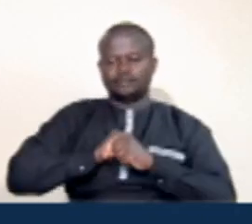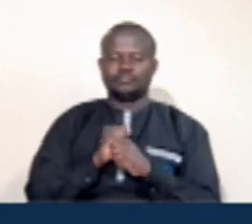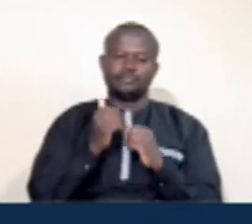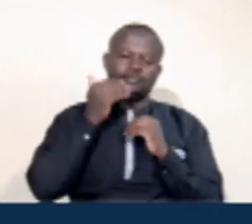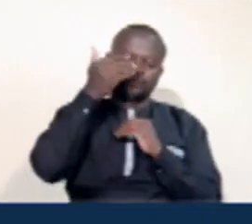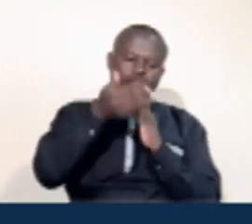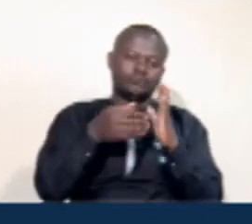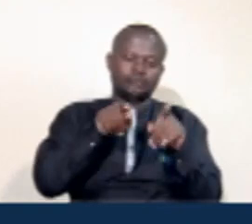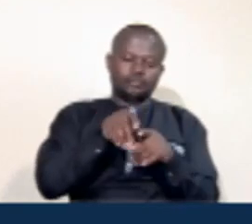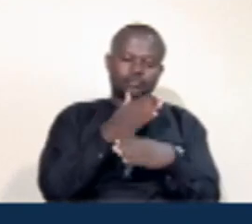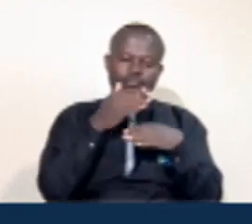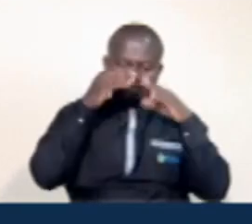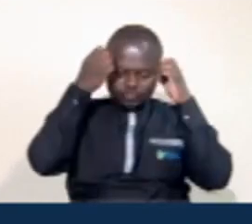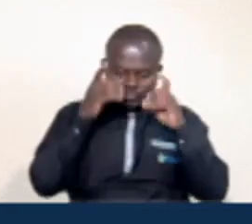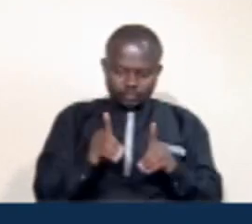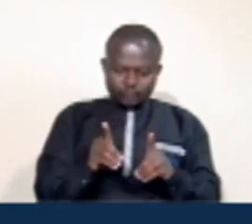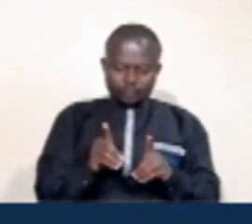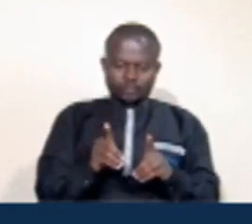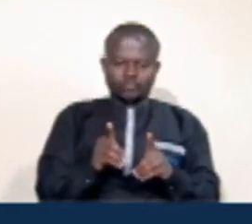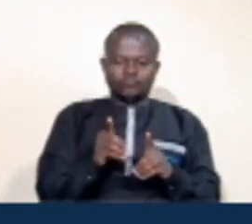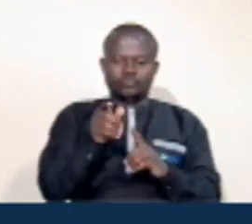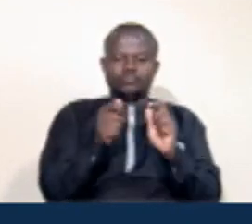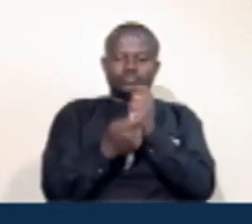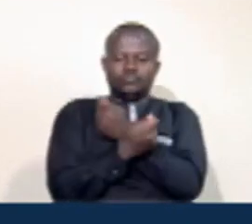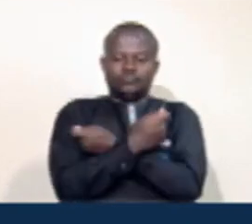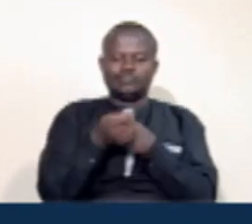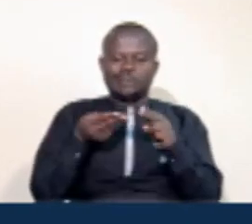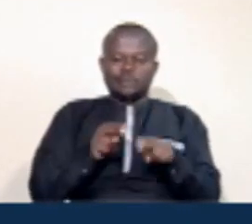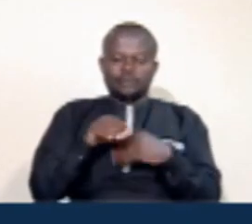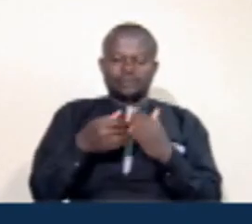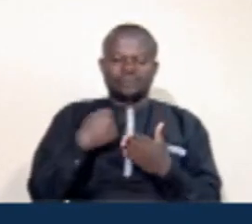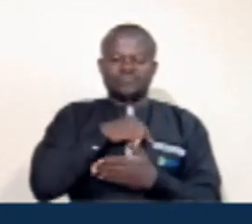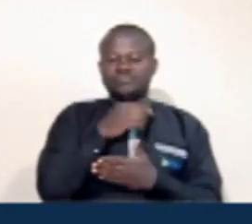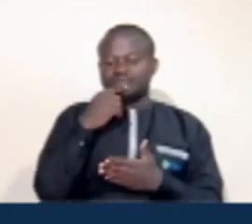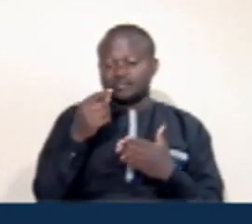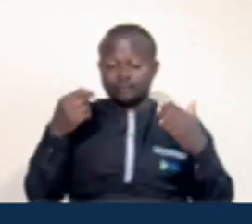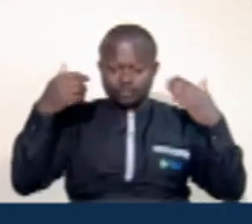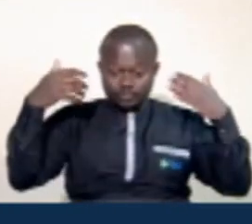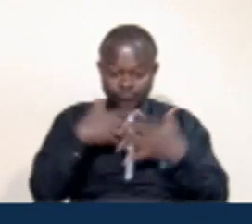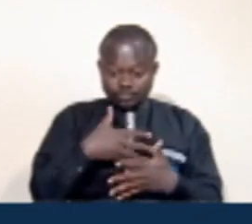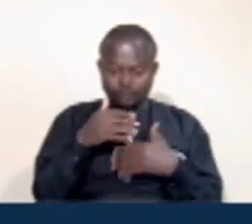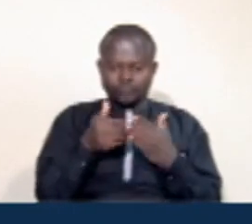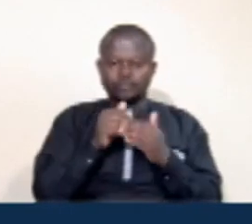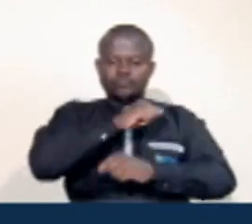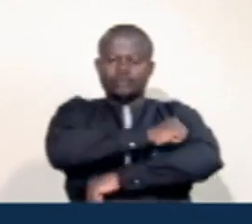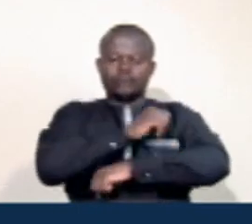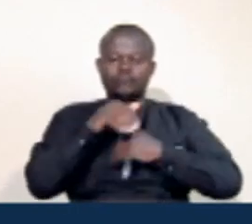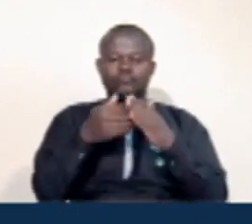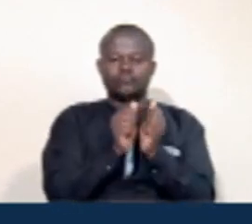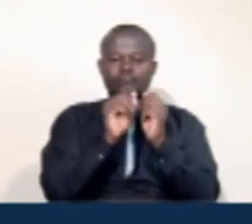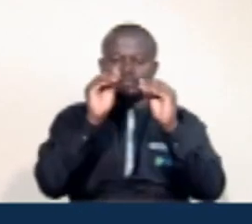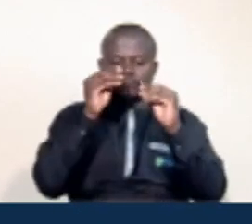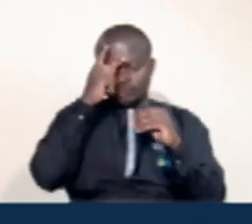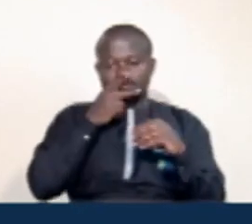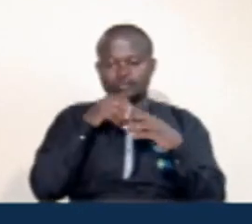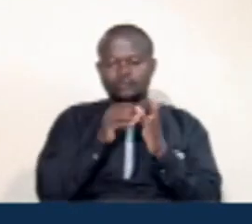hanyuma nka Minisiteri y'uburezi noneho izi mpinduka zibayeho twanavuga zitunguye zigiye gutungura abanyeshuri ndetse